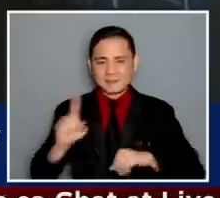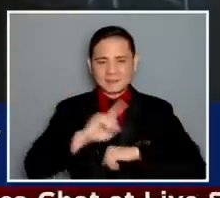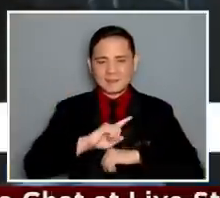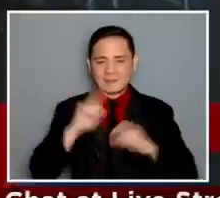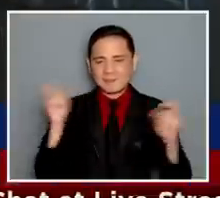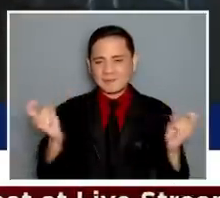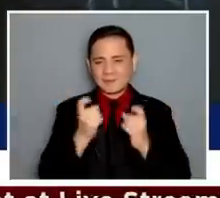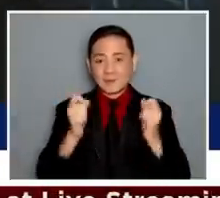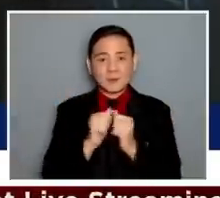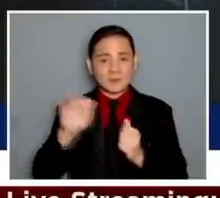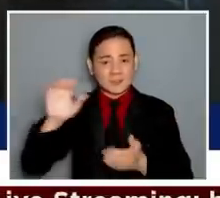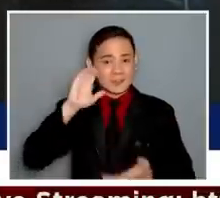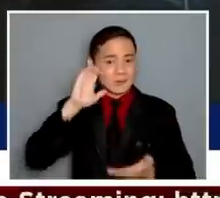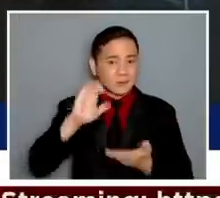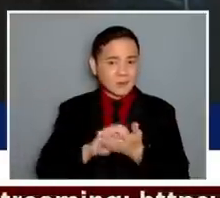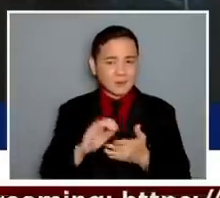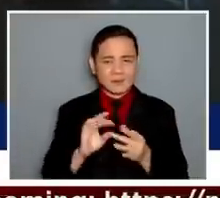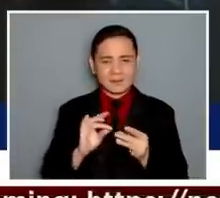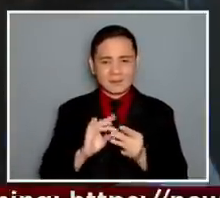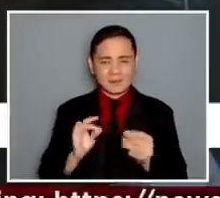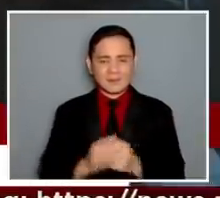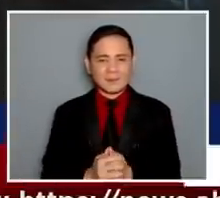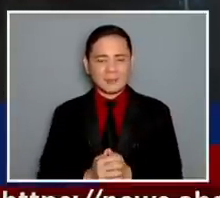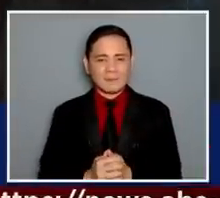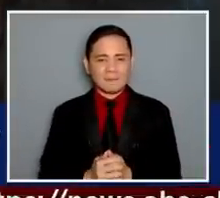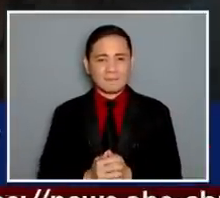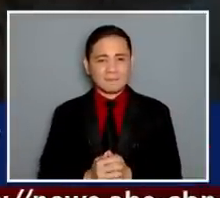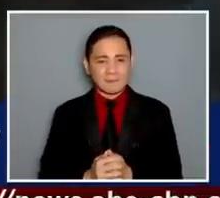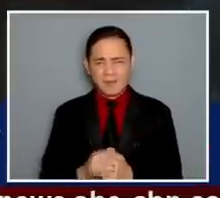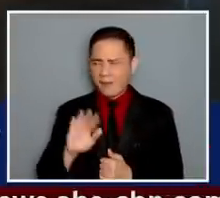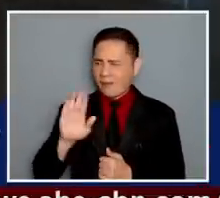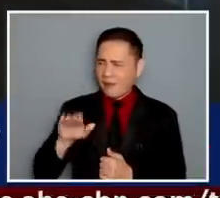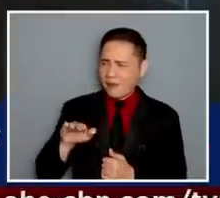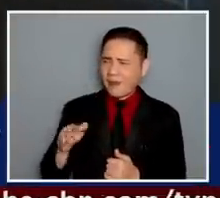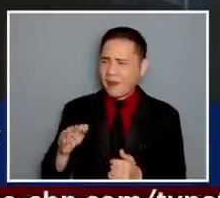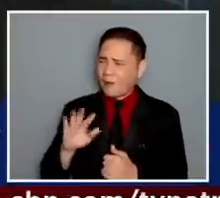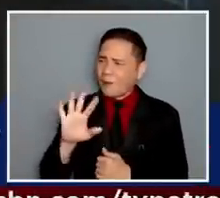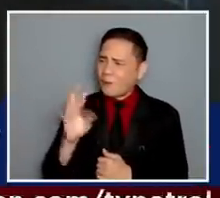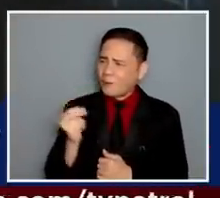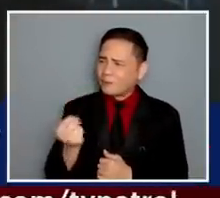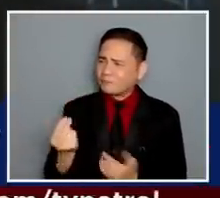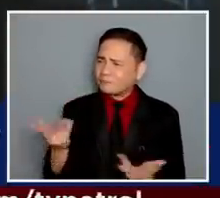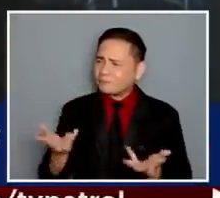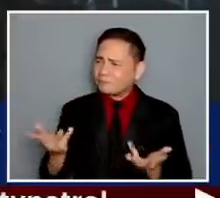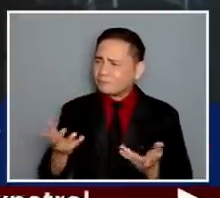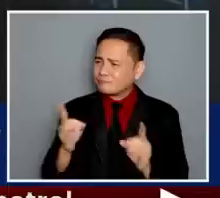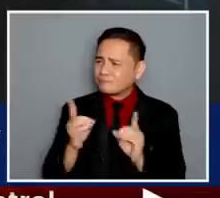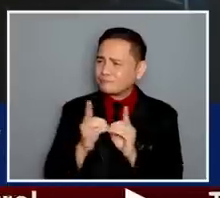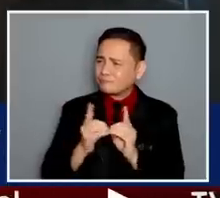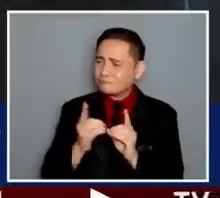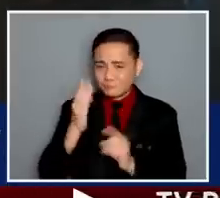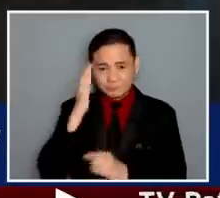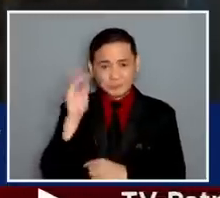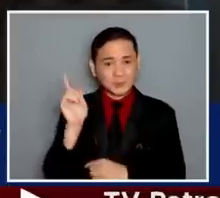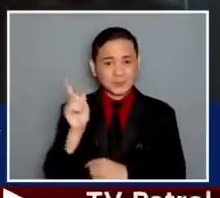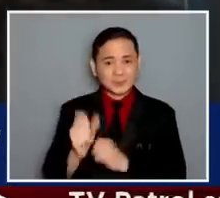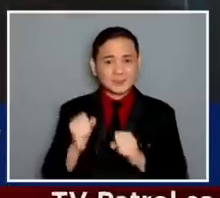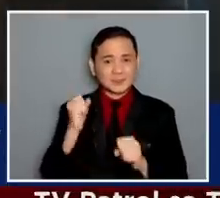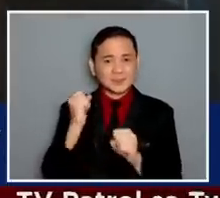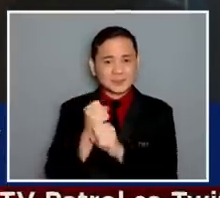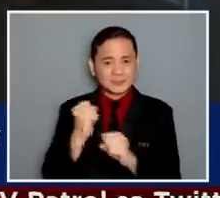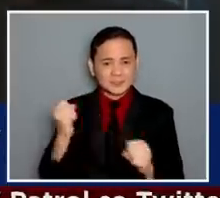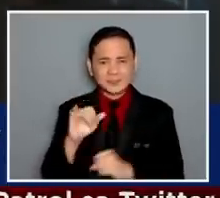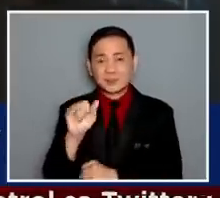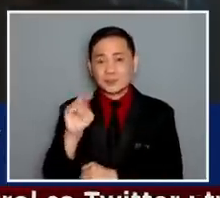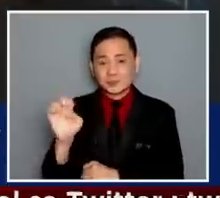ko siya actually the other day. Sabi ko, saan tayo magde-date? Alam mo, tanong na asawa ko sa, alam mo na 20 years na kami. Magta 20 years na kami sa June eh.